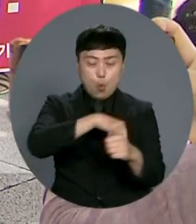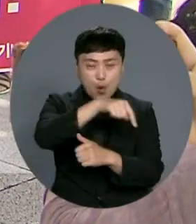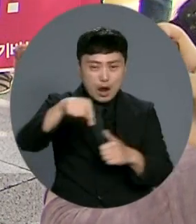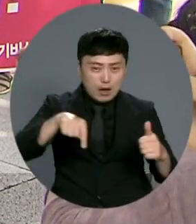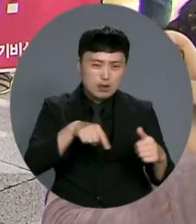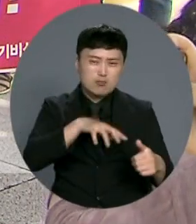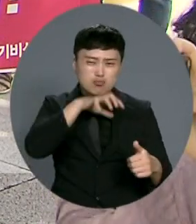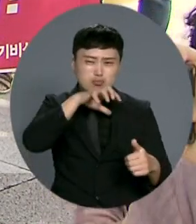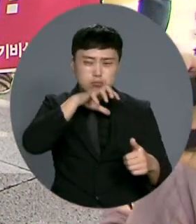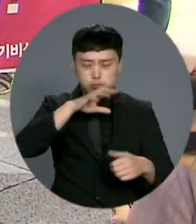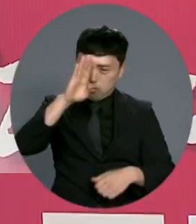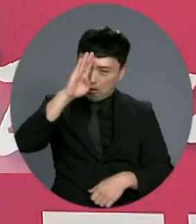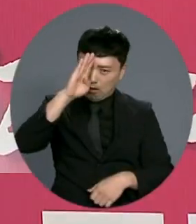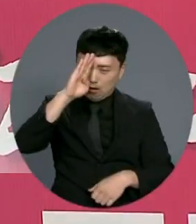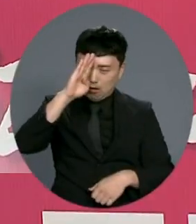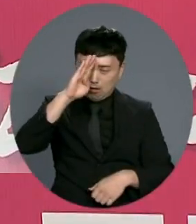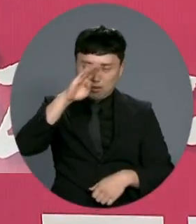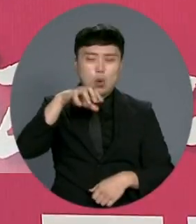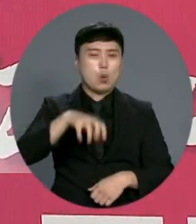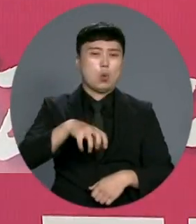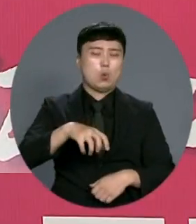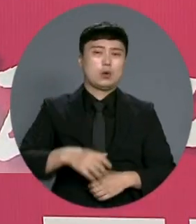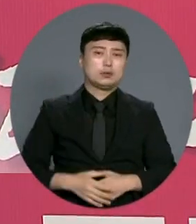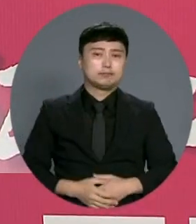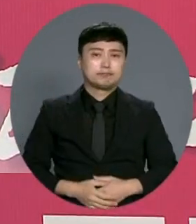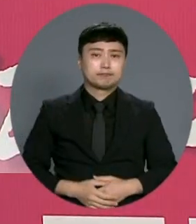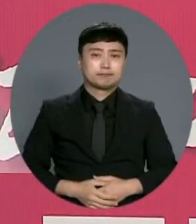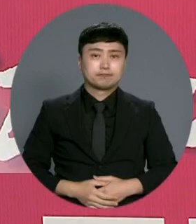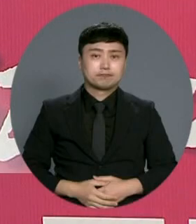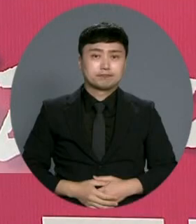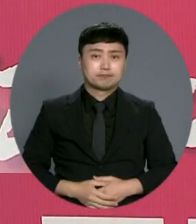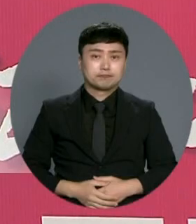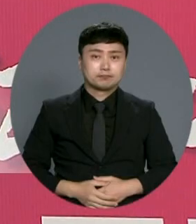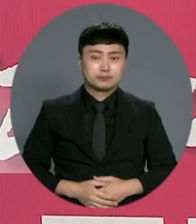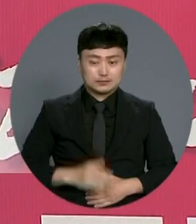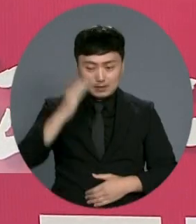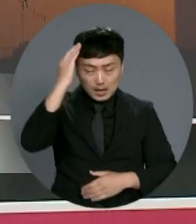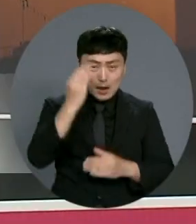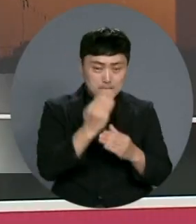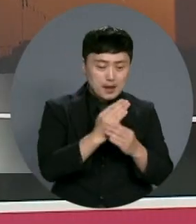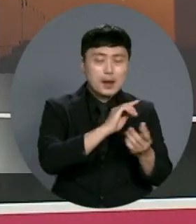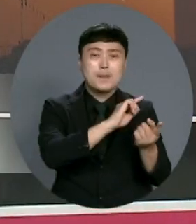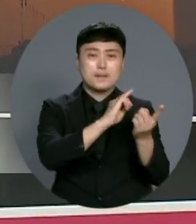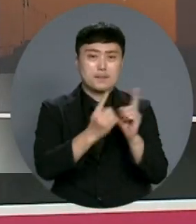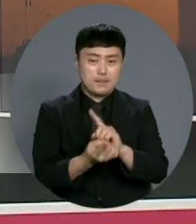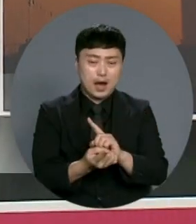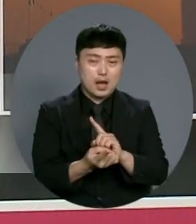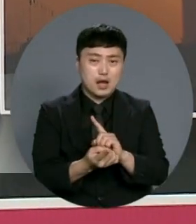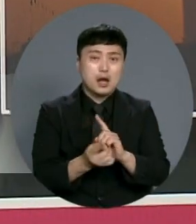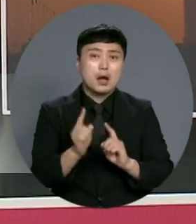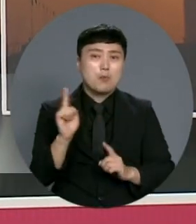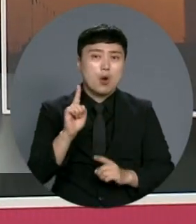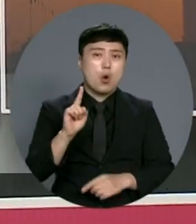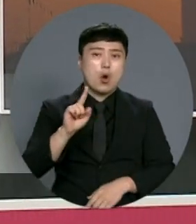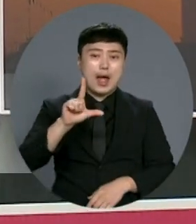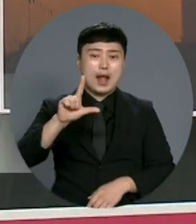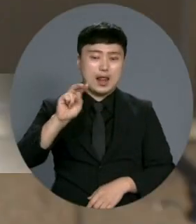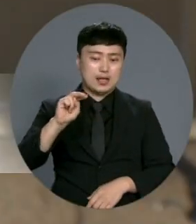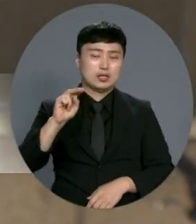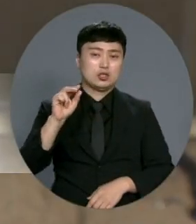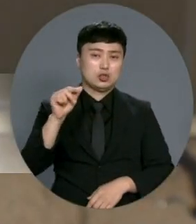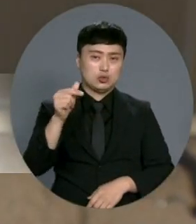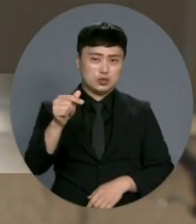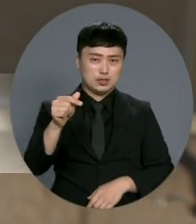민원 현장이라 꼬집었습니다. 그러면서 당장 유연탄 대신에 예비 보일러로 사용하는 LNG 보일러를